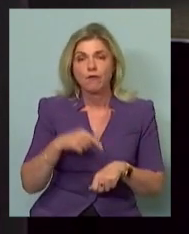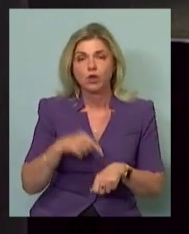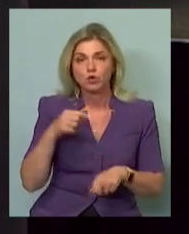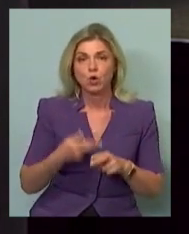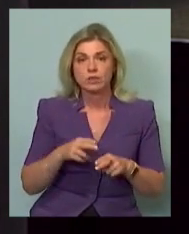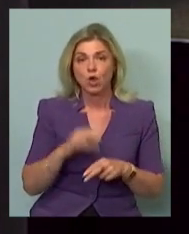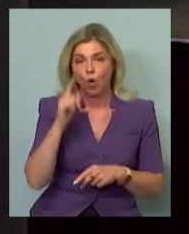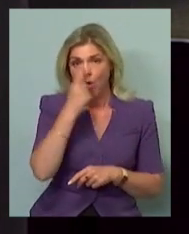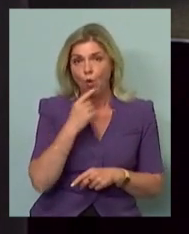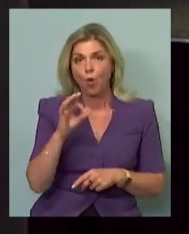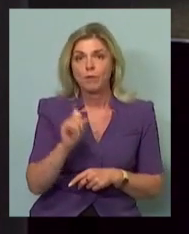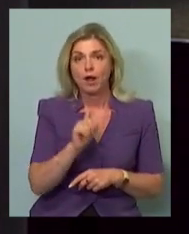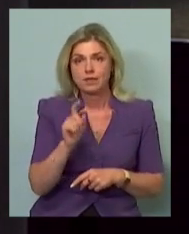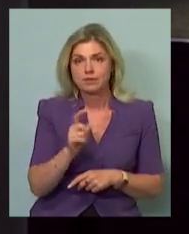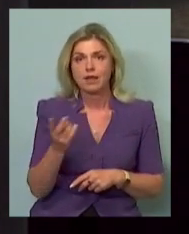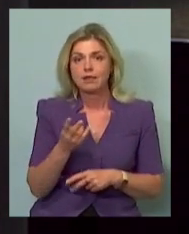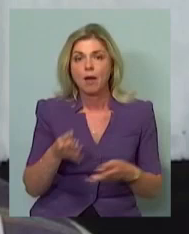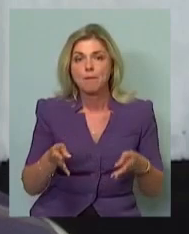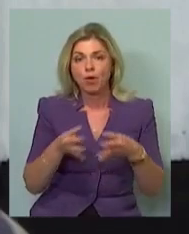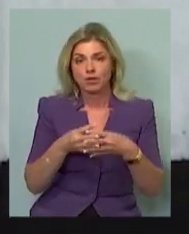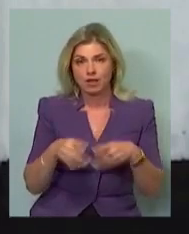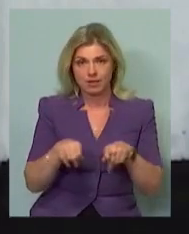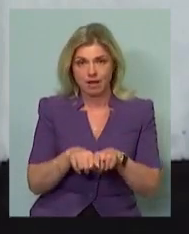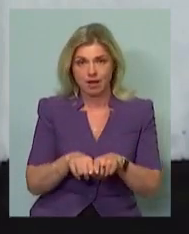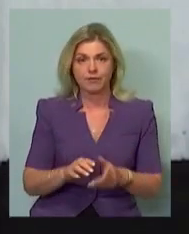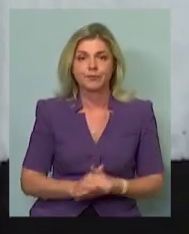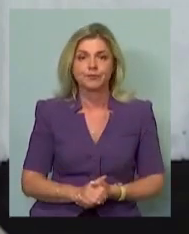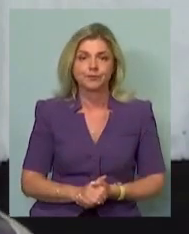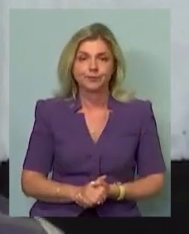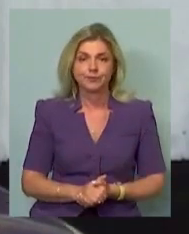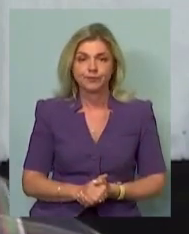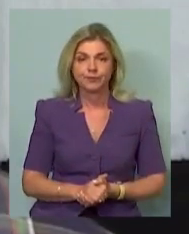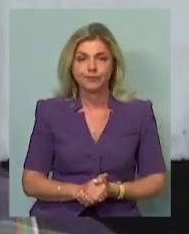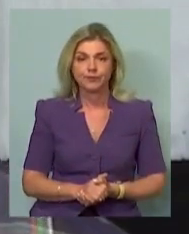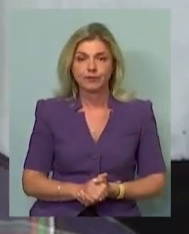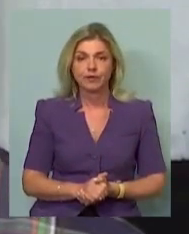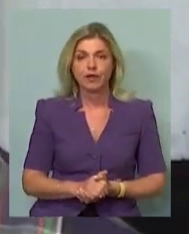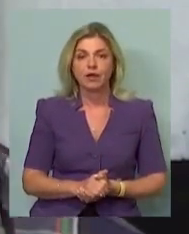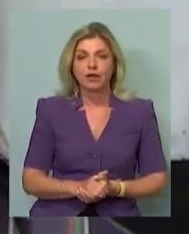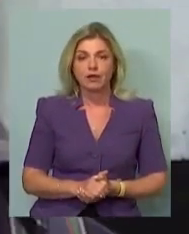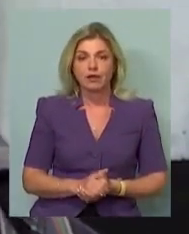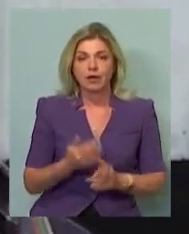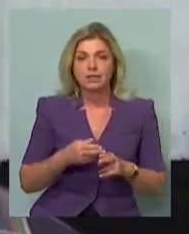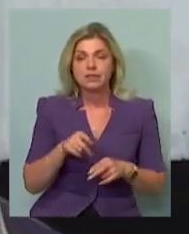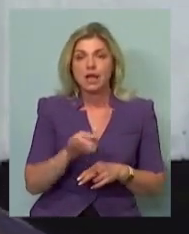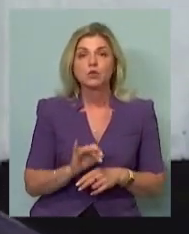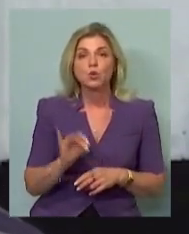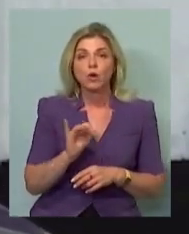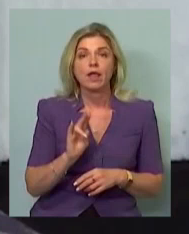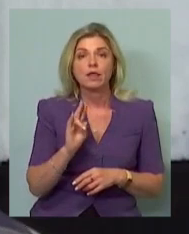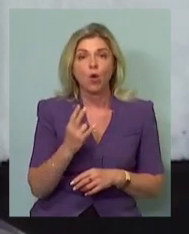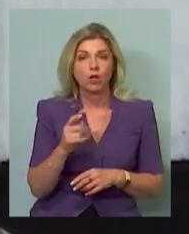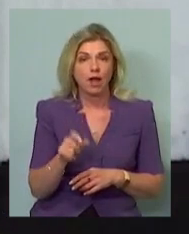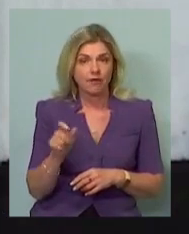образи треба поєднати таким чином. Банцельник був побудований в Миколаєві, і ця історія, в принципі, миколаївська. Я думаю, що